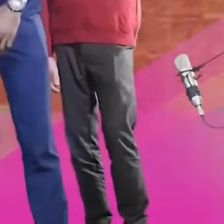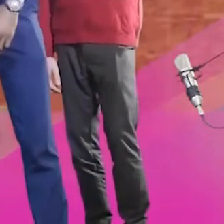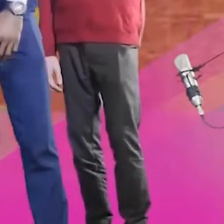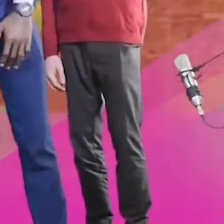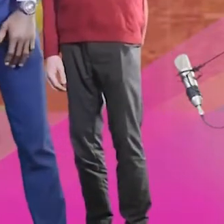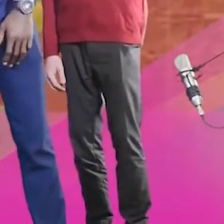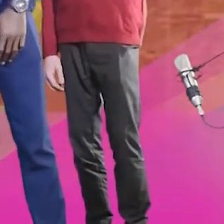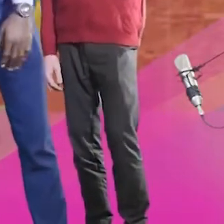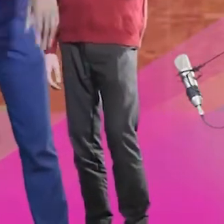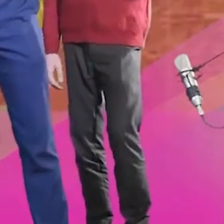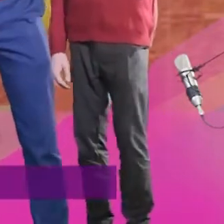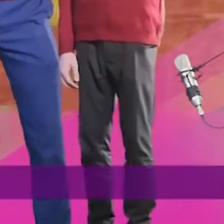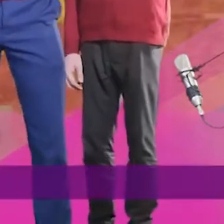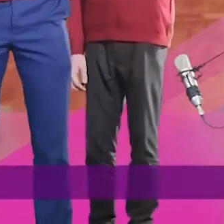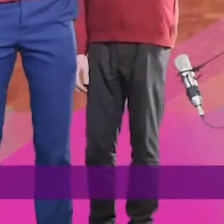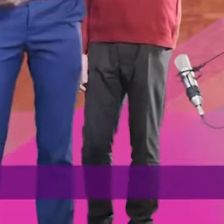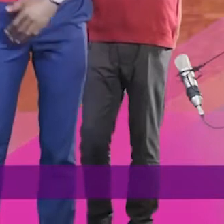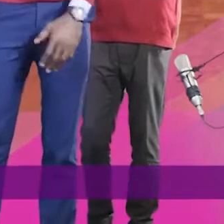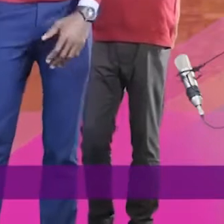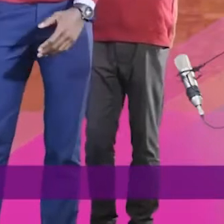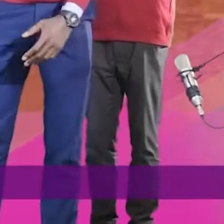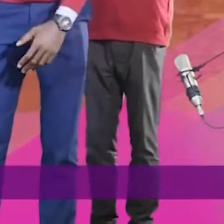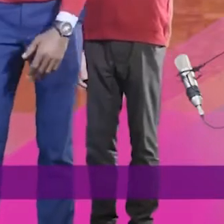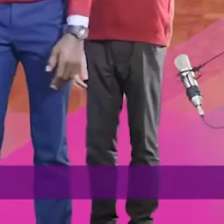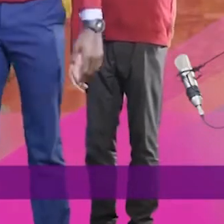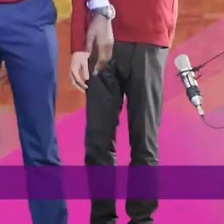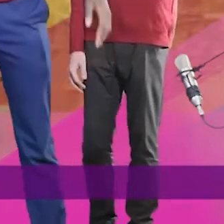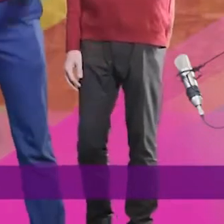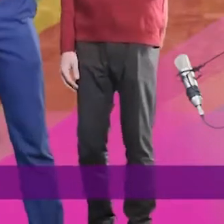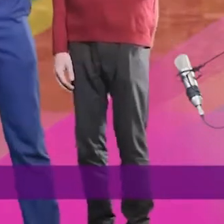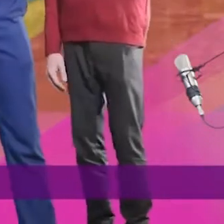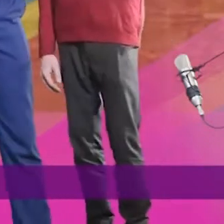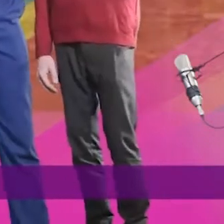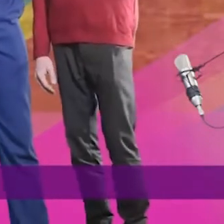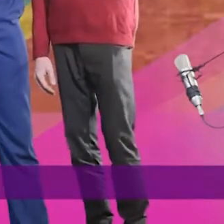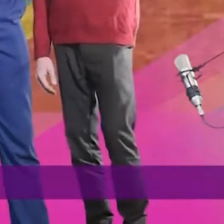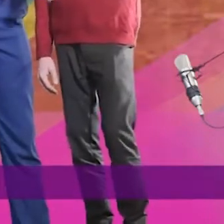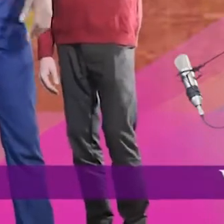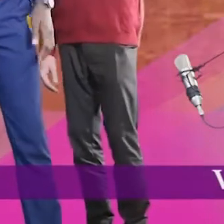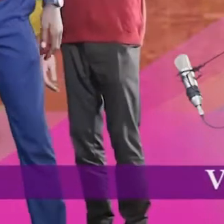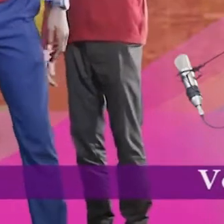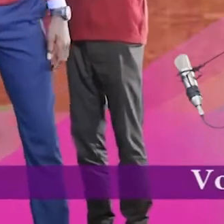kembo kwa zami vangi ya bia bia untono